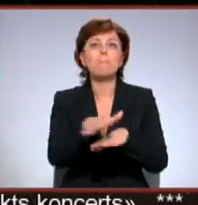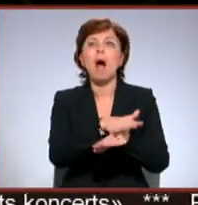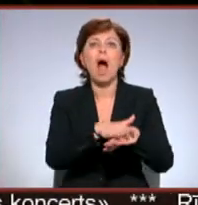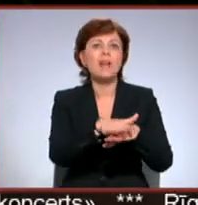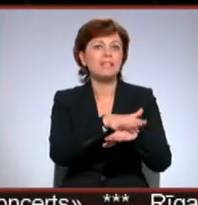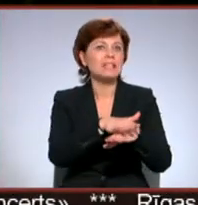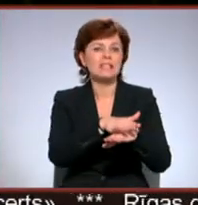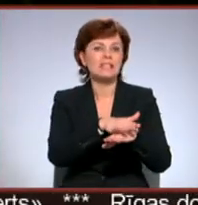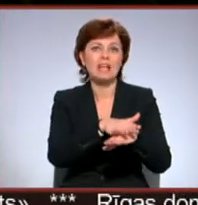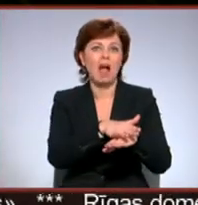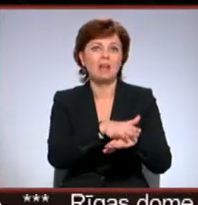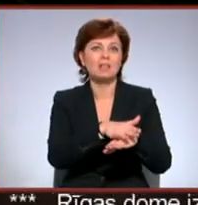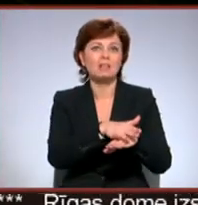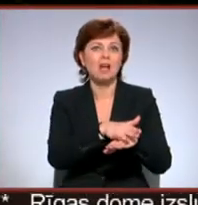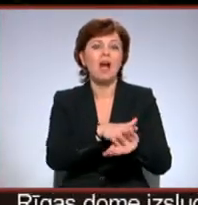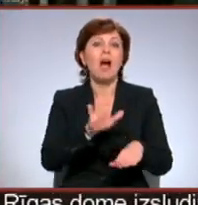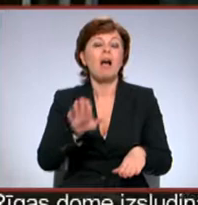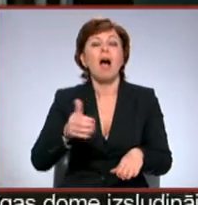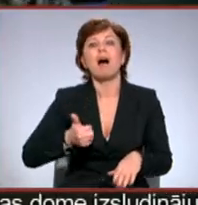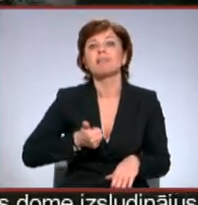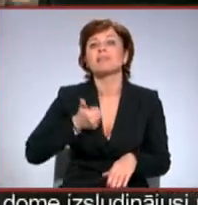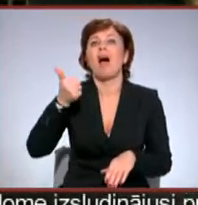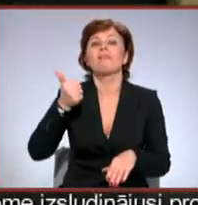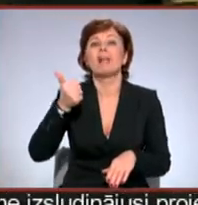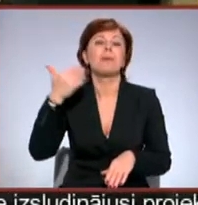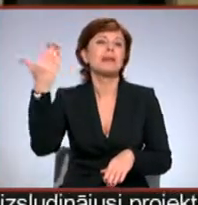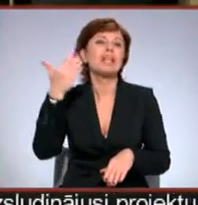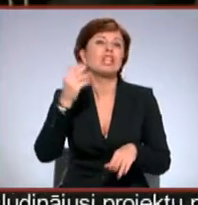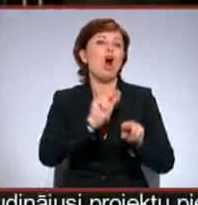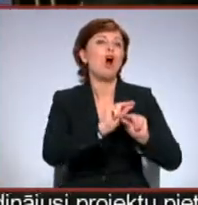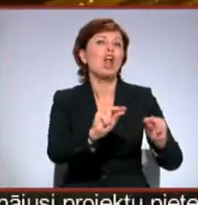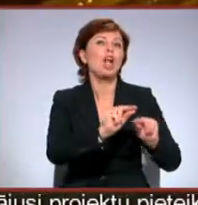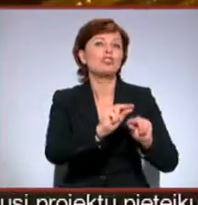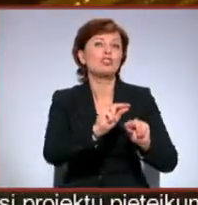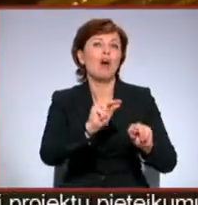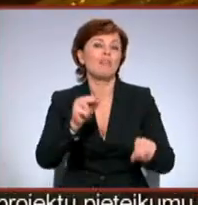Un kāds no slaveniem kinorežisoriem ir teicis, ka